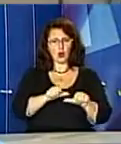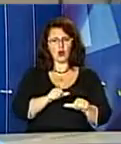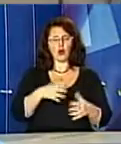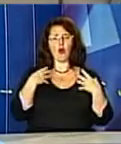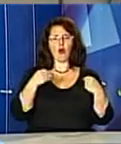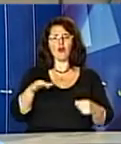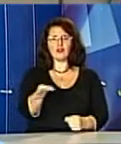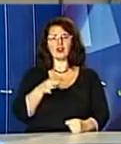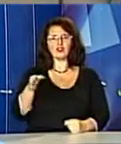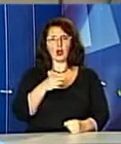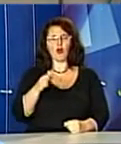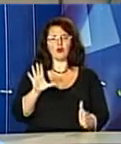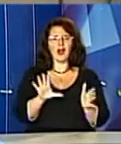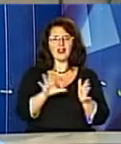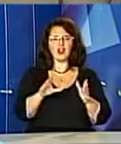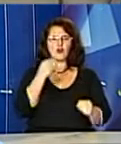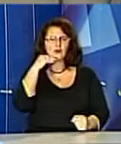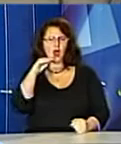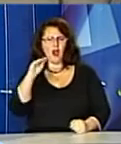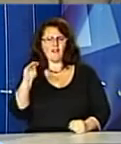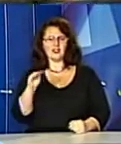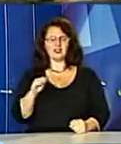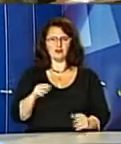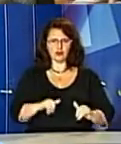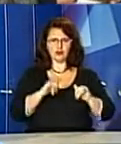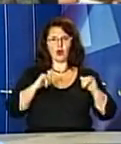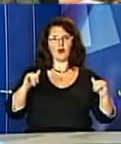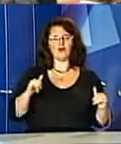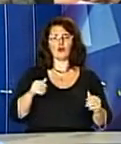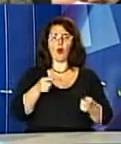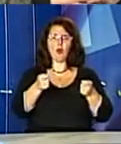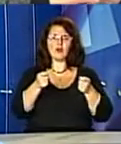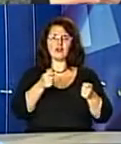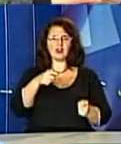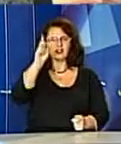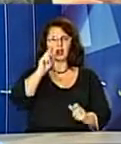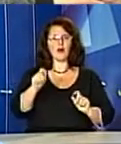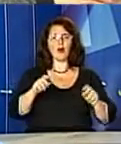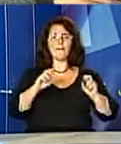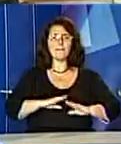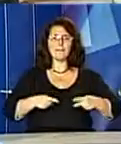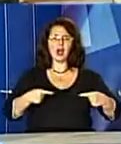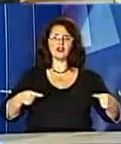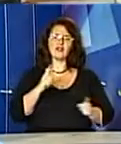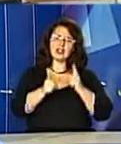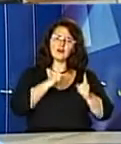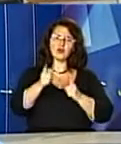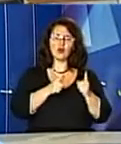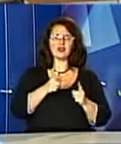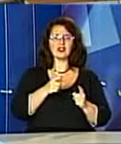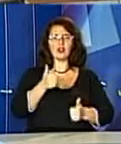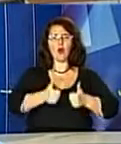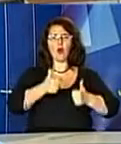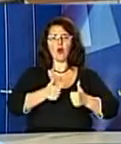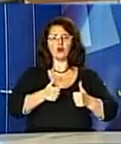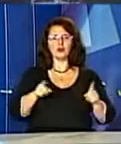реалізацію енергоефективності, створить механізм ефективного управління комунальним майном та дещо змінить конкурс мікропроєктів. Ірина Качмарик, Назар